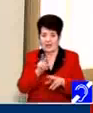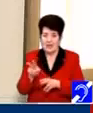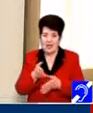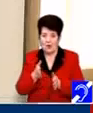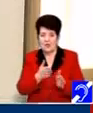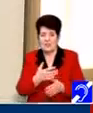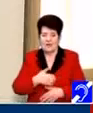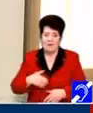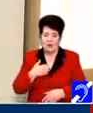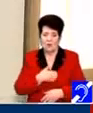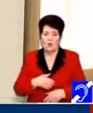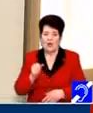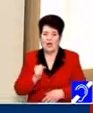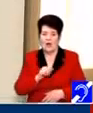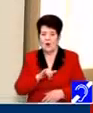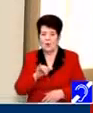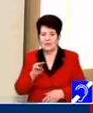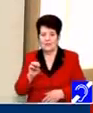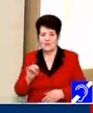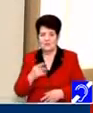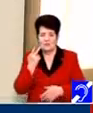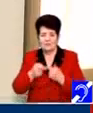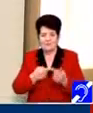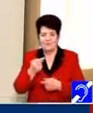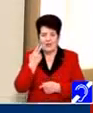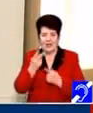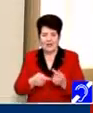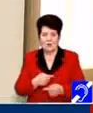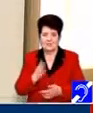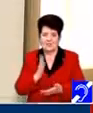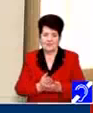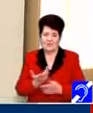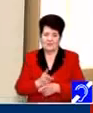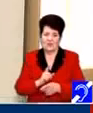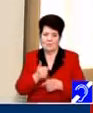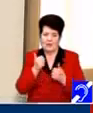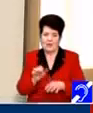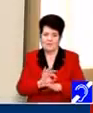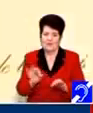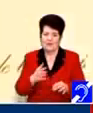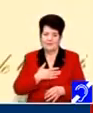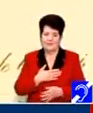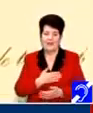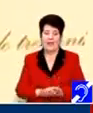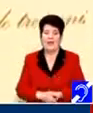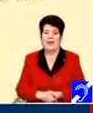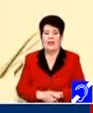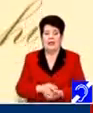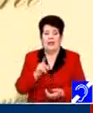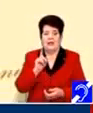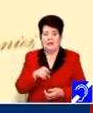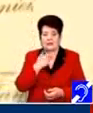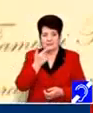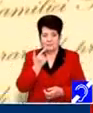către valori autentice și ne motivează mereu să devenim cele mai bune versiuni ale noastre. Malvina Cervenski